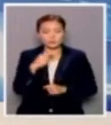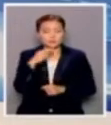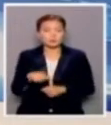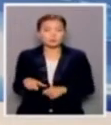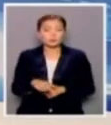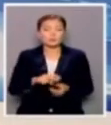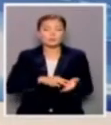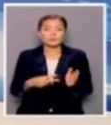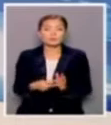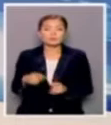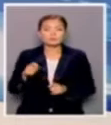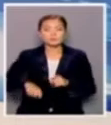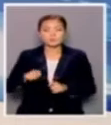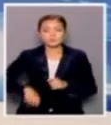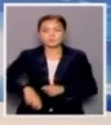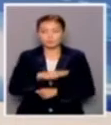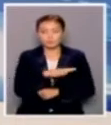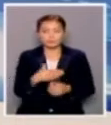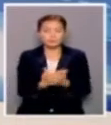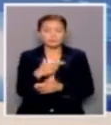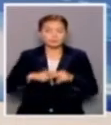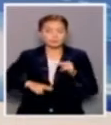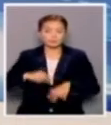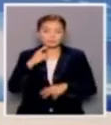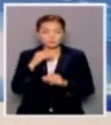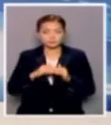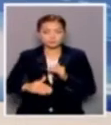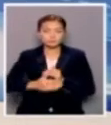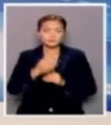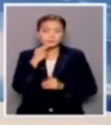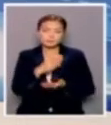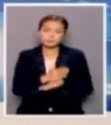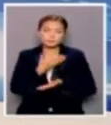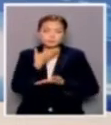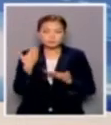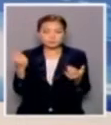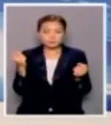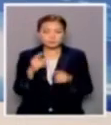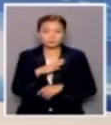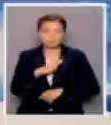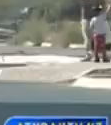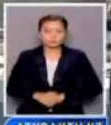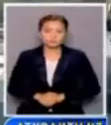жол жобасы аясында рейдтік шара өтті. Жаңадан салынған асфальттардың қаншалықты сапалы төселгенін тексерді.